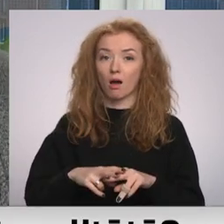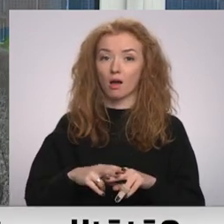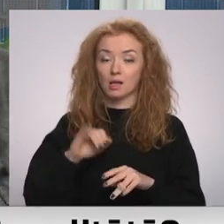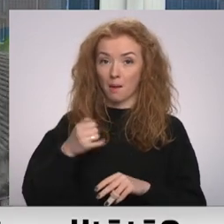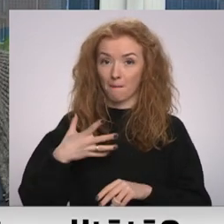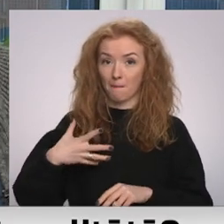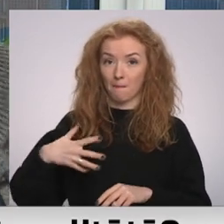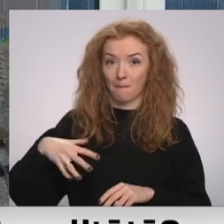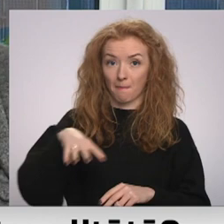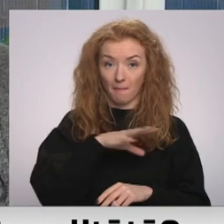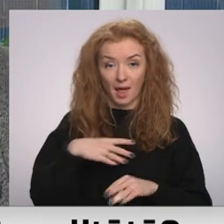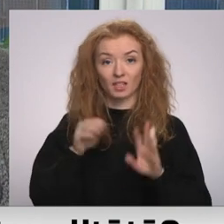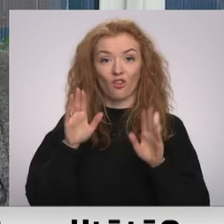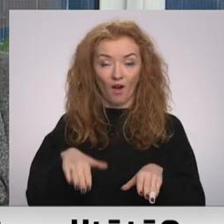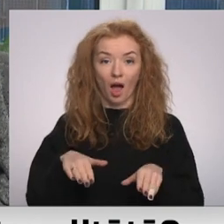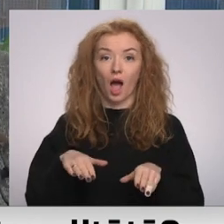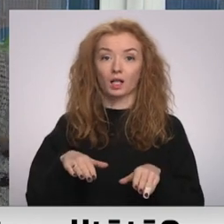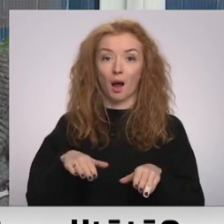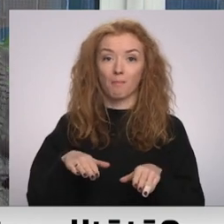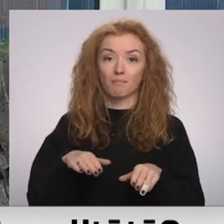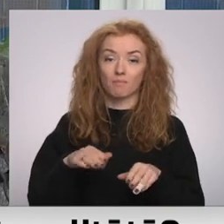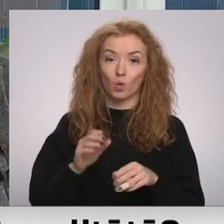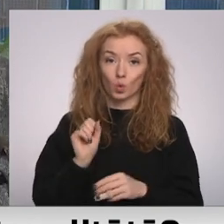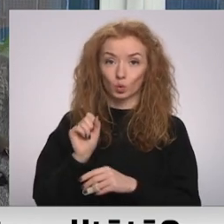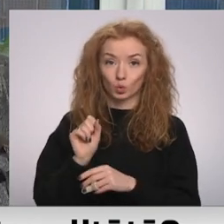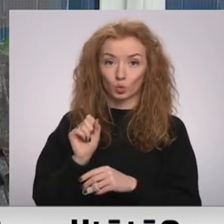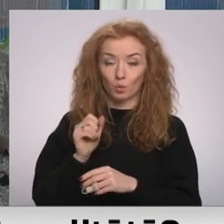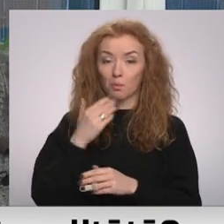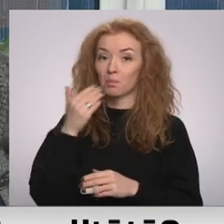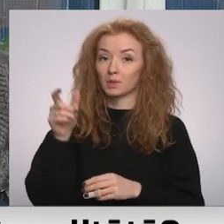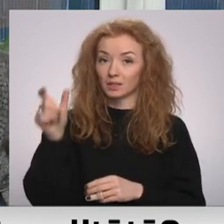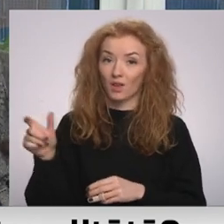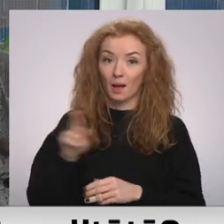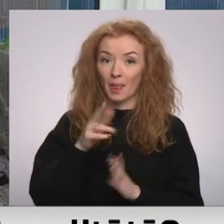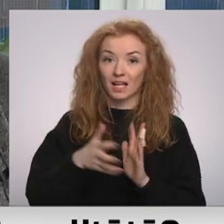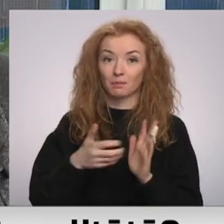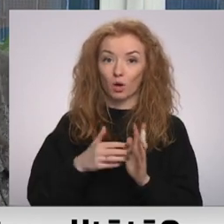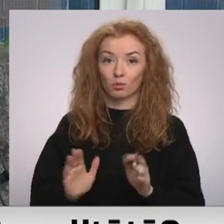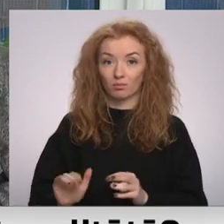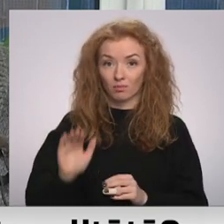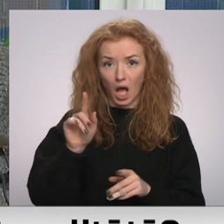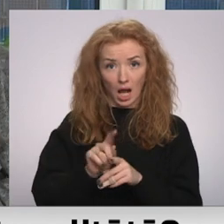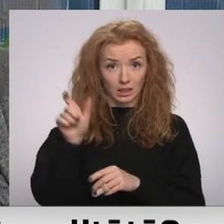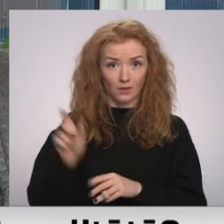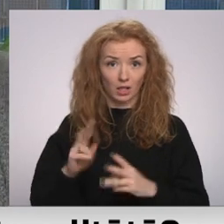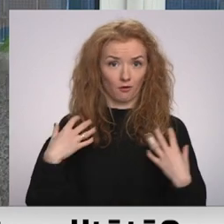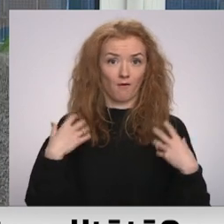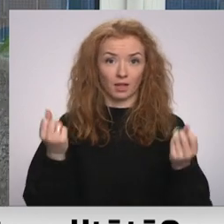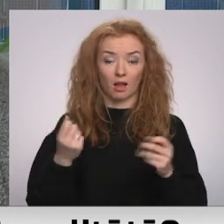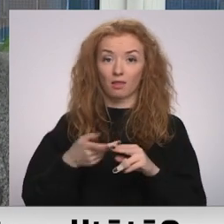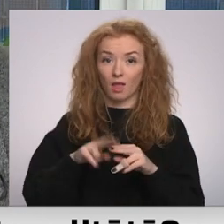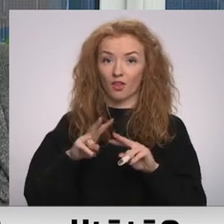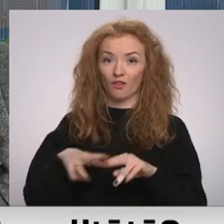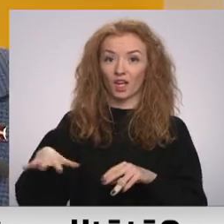ja mēs varam izveidot risinājumus, lai cilvēki nelietotu kāpnes, to starp cilvēku bez invaliditātes, tad arī tā vide